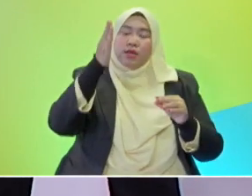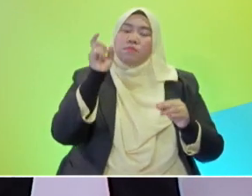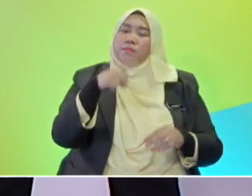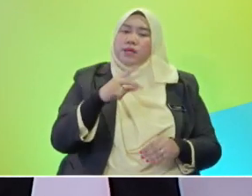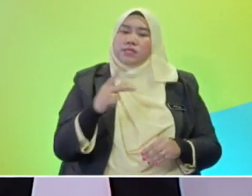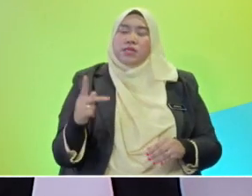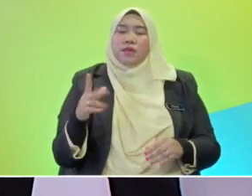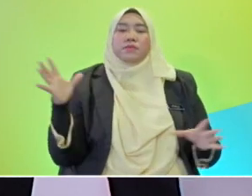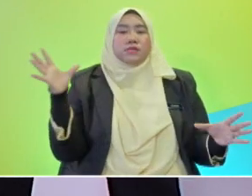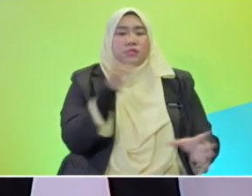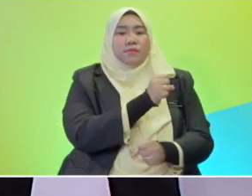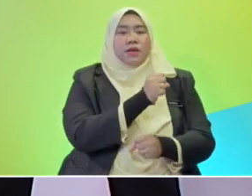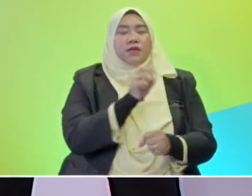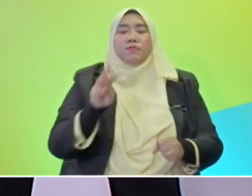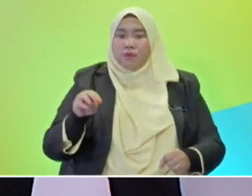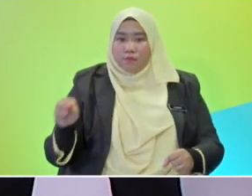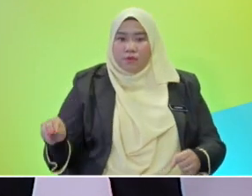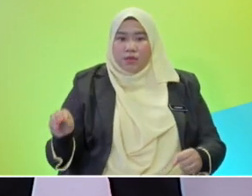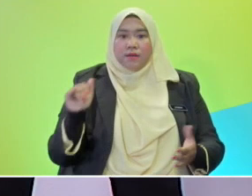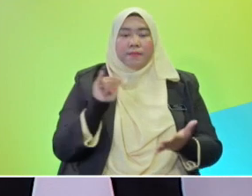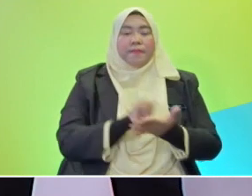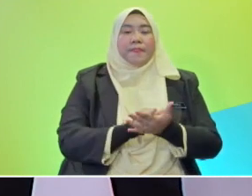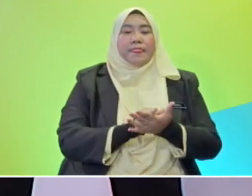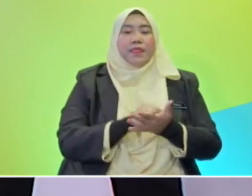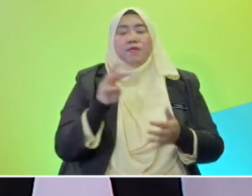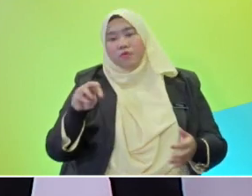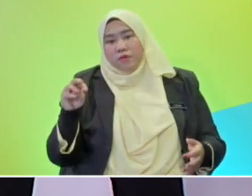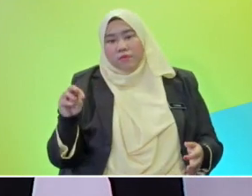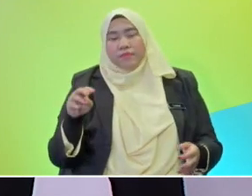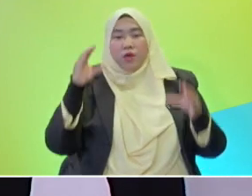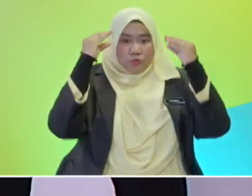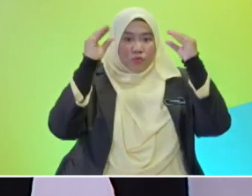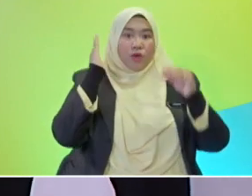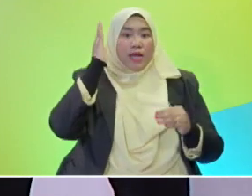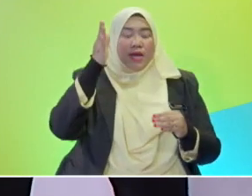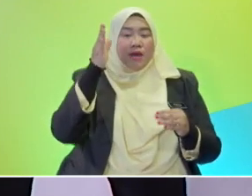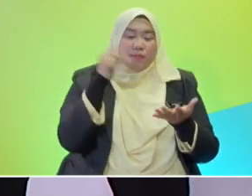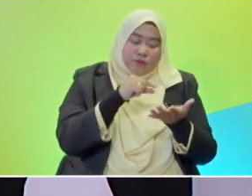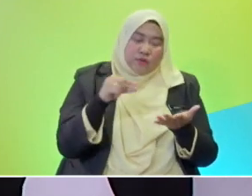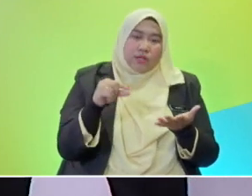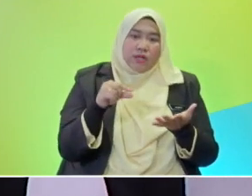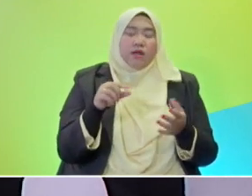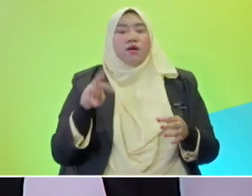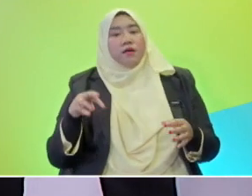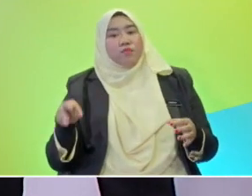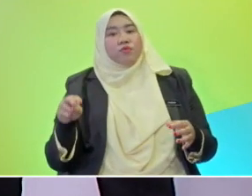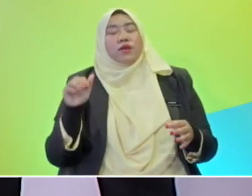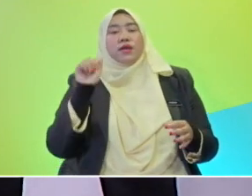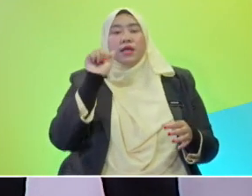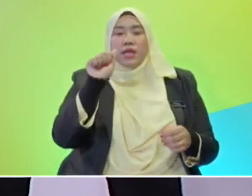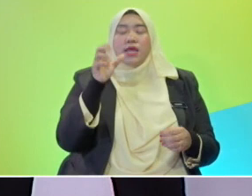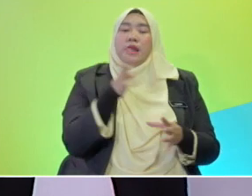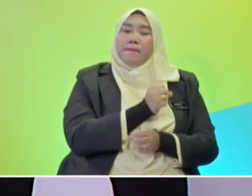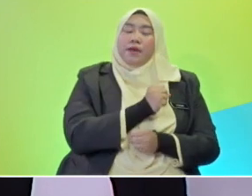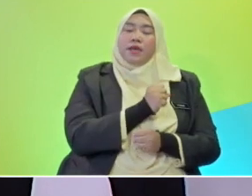pencapaian murid-murid tersebut guru-guru akan mencatat murid ini dapat menguasai